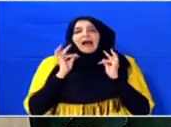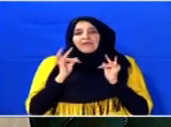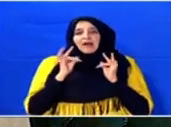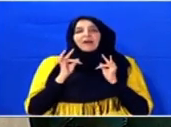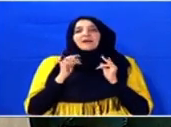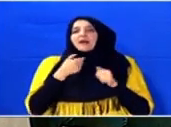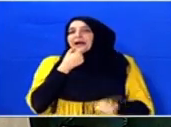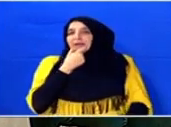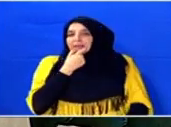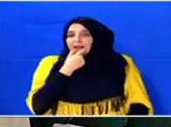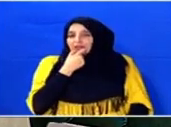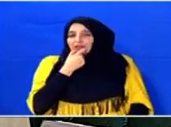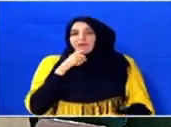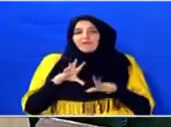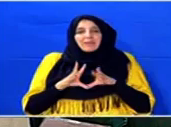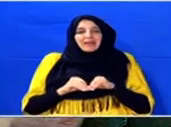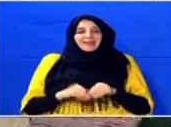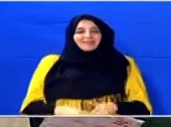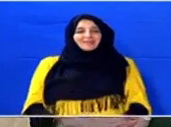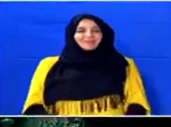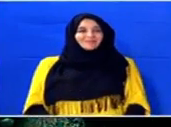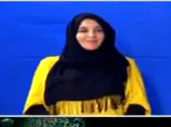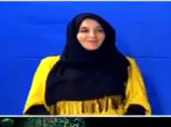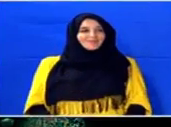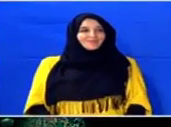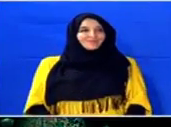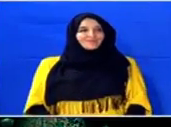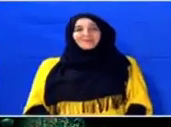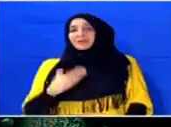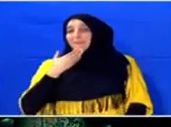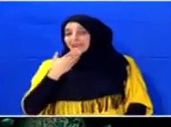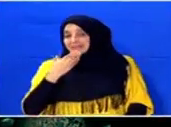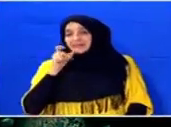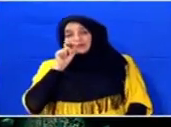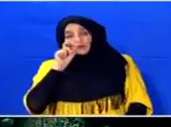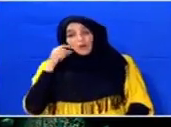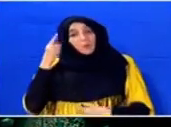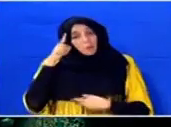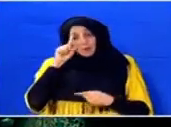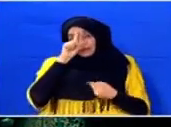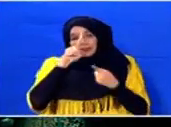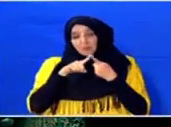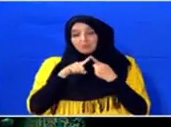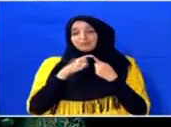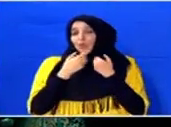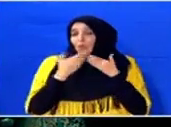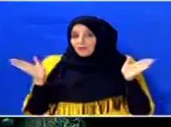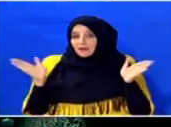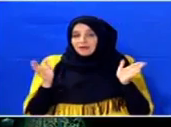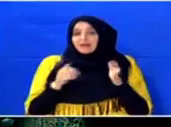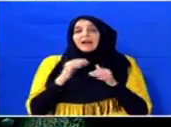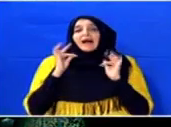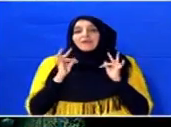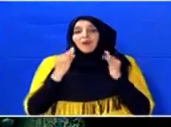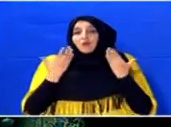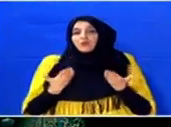عند وقوع الشمس نعم نعم المقدمه التي تتعلق بعنوان